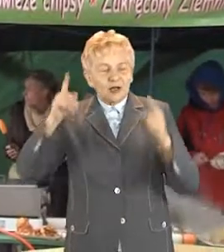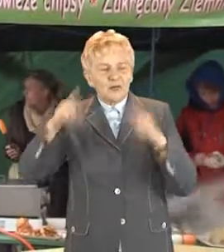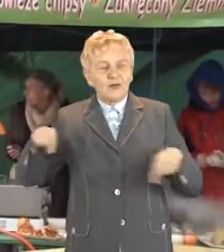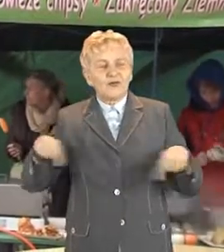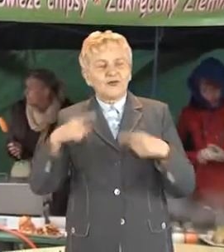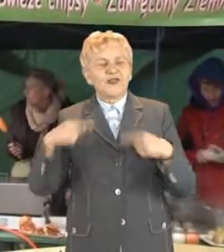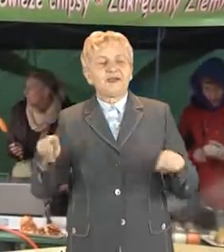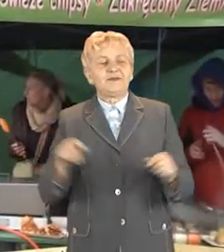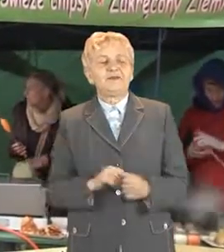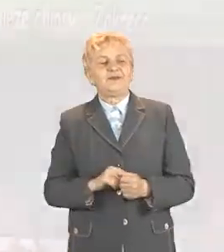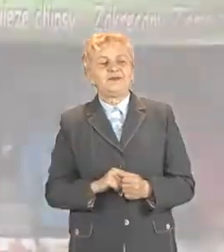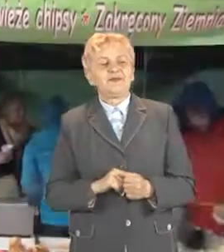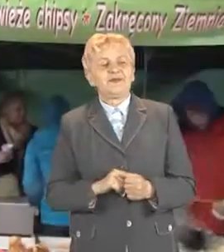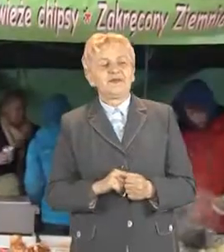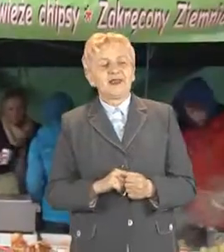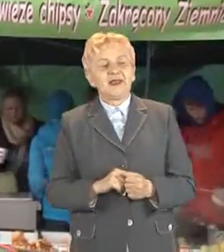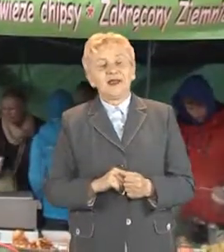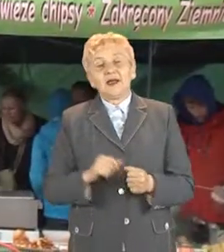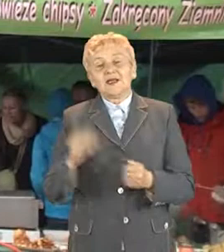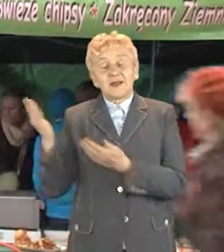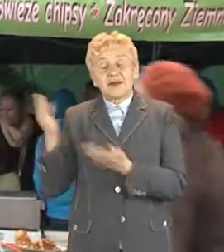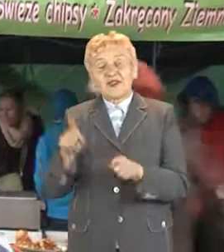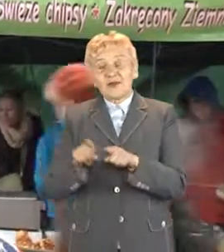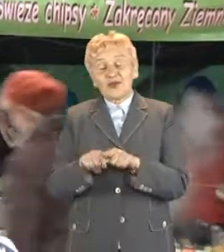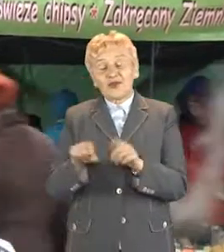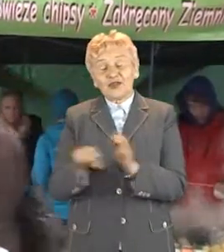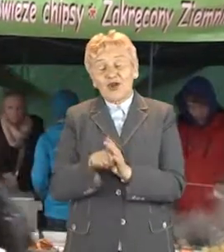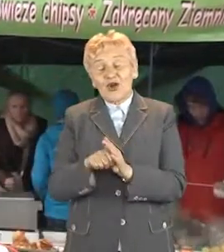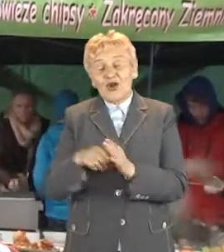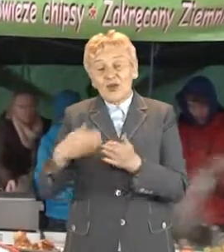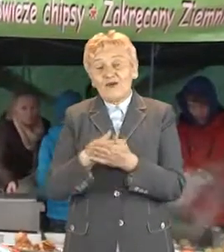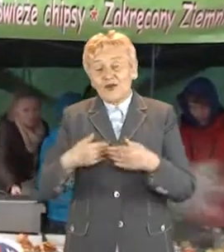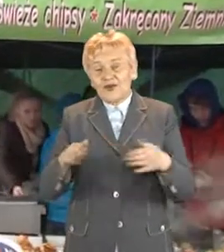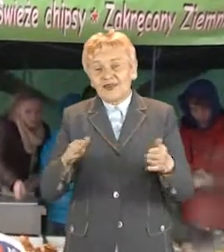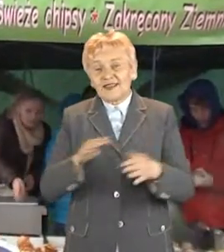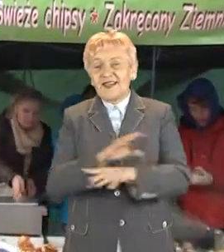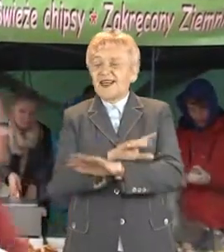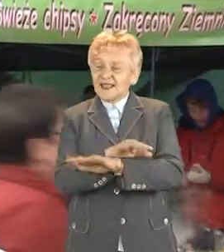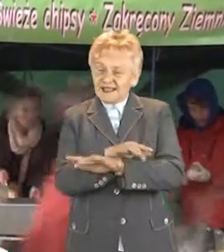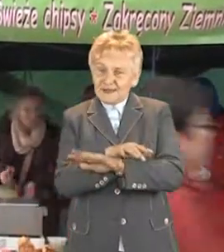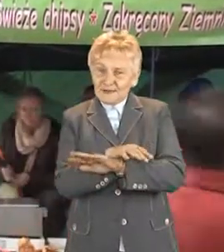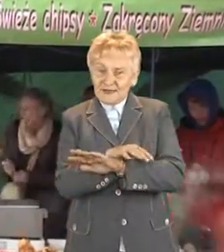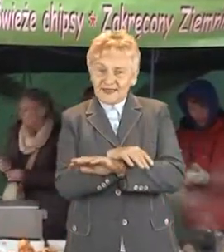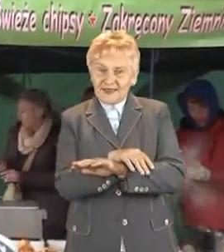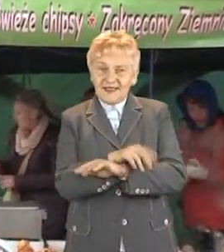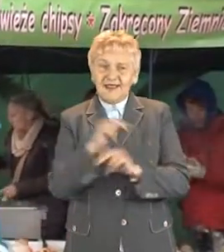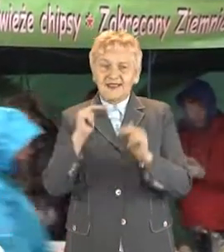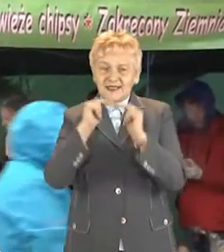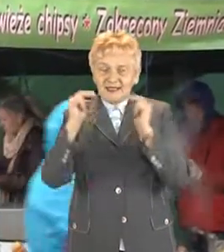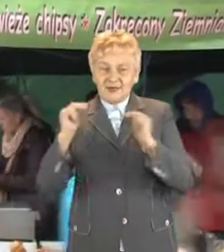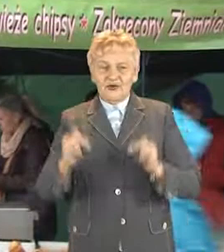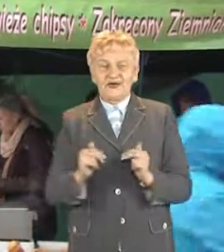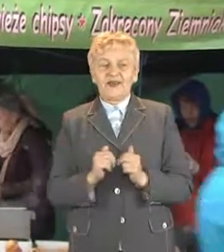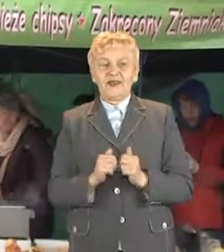zabawa zapowiada się przednio. Dzisiaj też otwarcie zamkowej restauracji, także można już przychodzić do nas na dziedziniec. Ten, kto zmarznie,